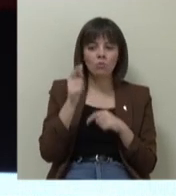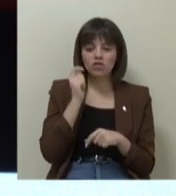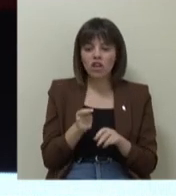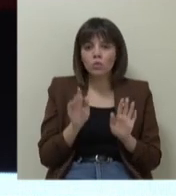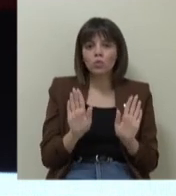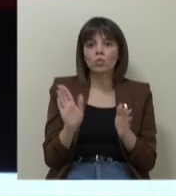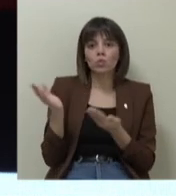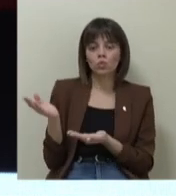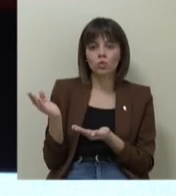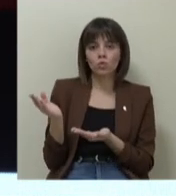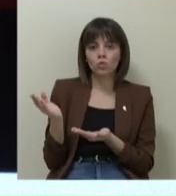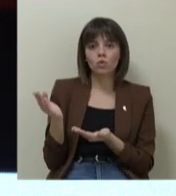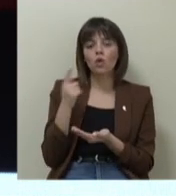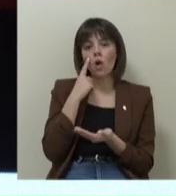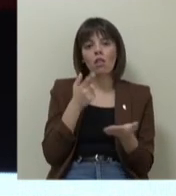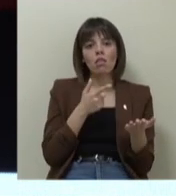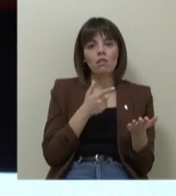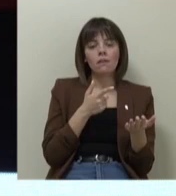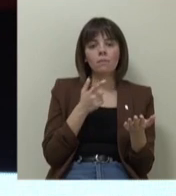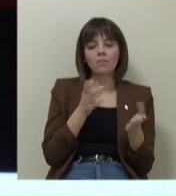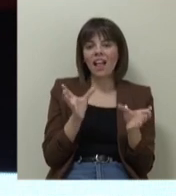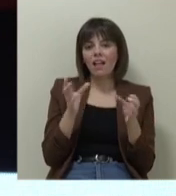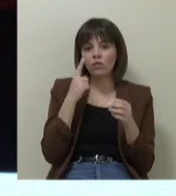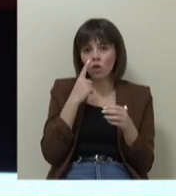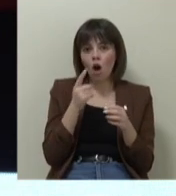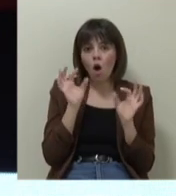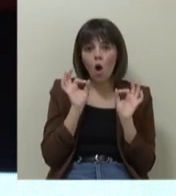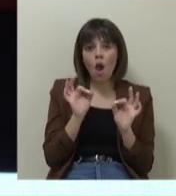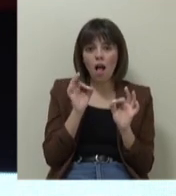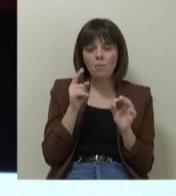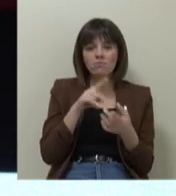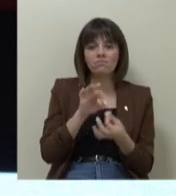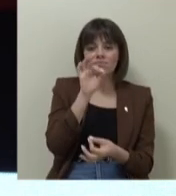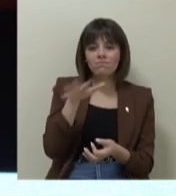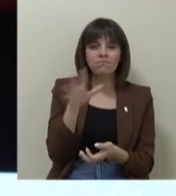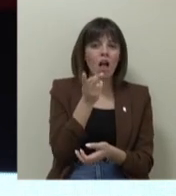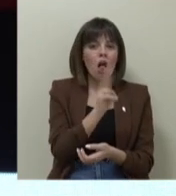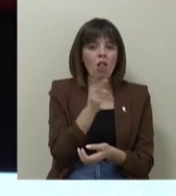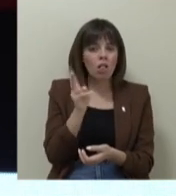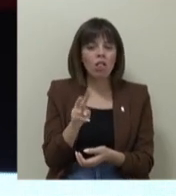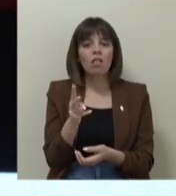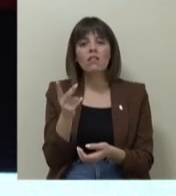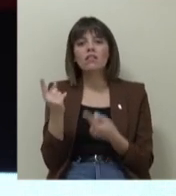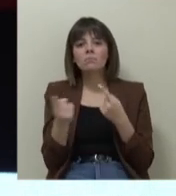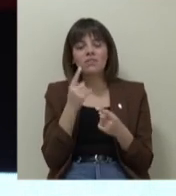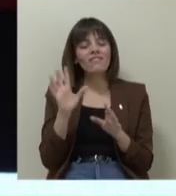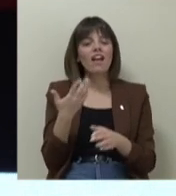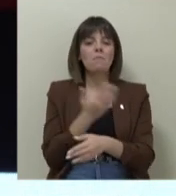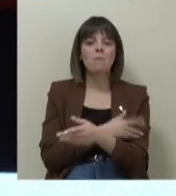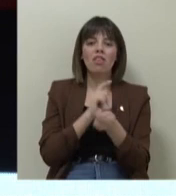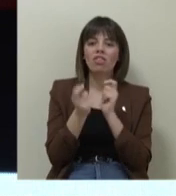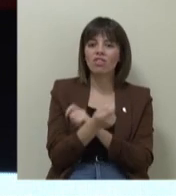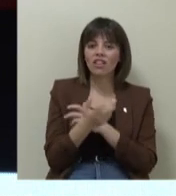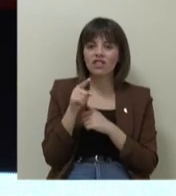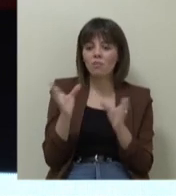durdu. Ekip önemli ölçüde orada öldü, telef oldu veya bazısı göçtü. Şu